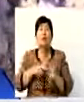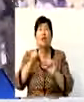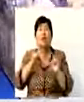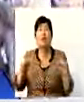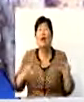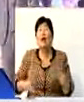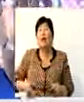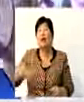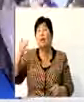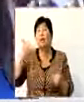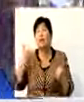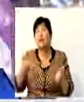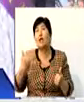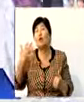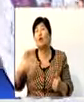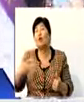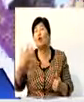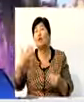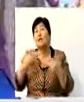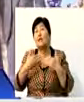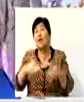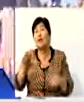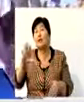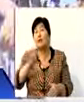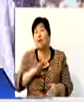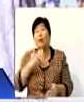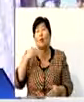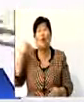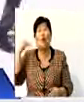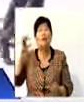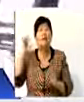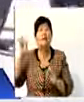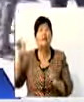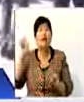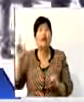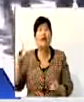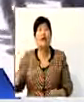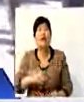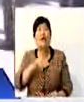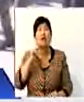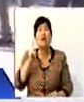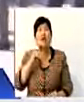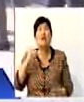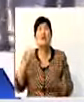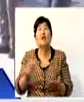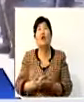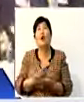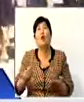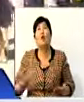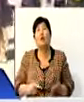мектептің қабырғасынан биыл 55 шәкірт түлеп ұшты. Соңғы қоңыраудың сыңғырымен жалынды жастардың жаңа өмірі